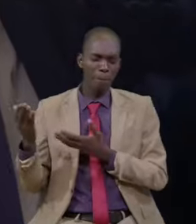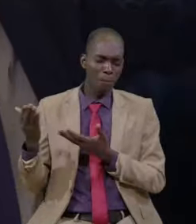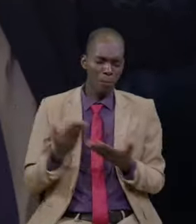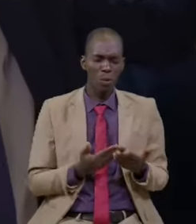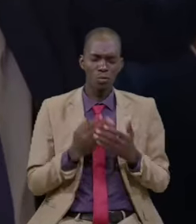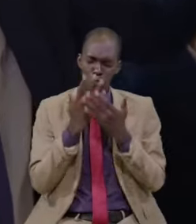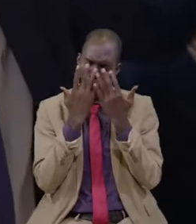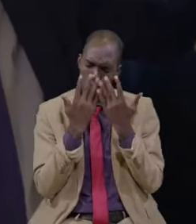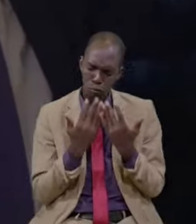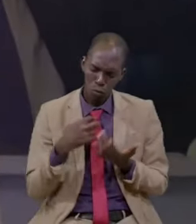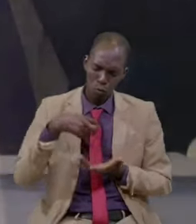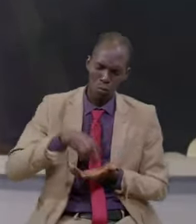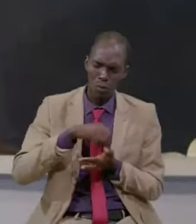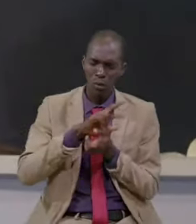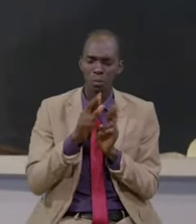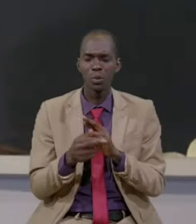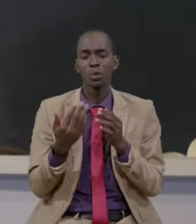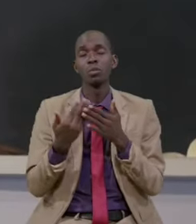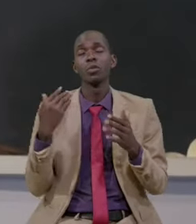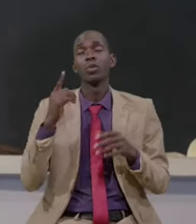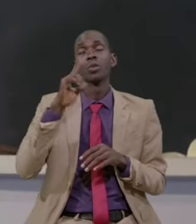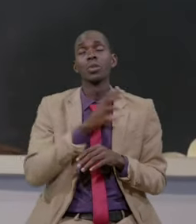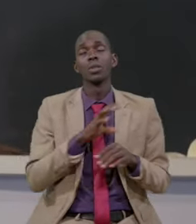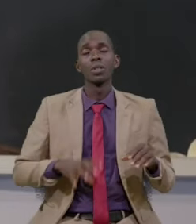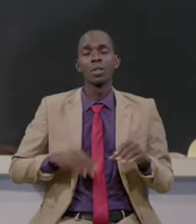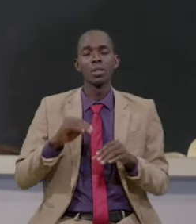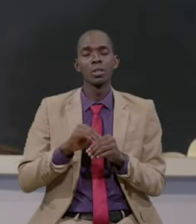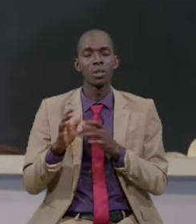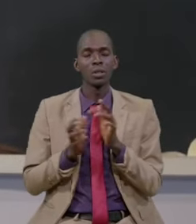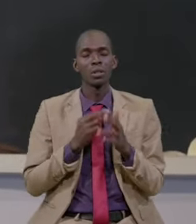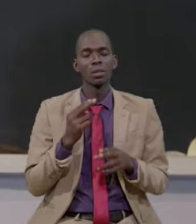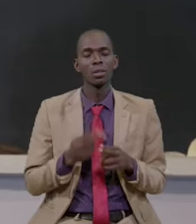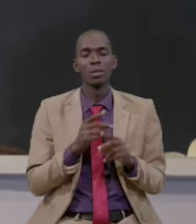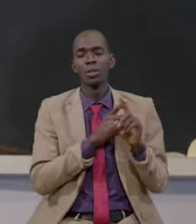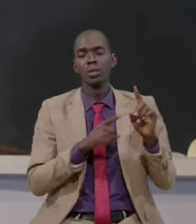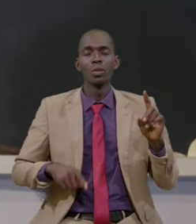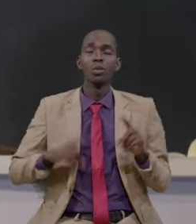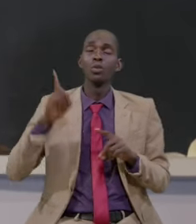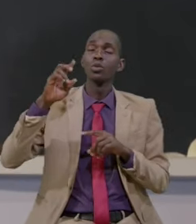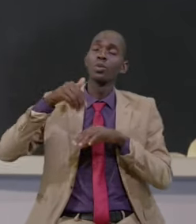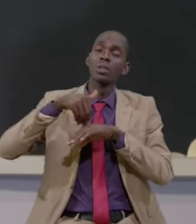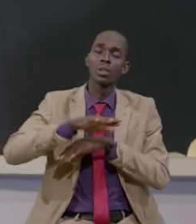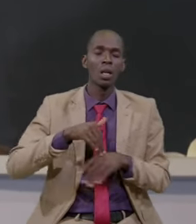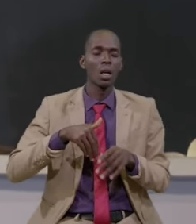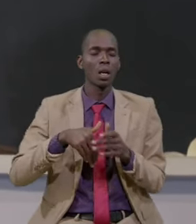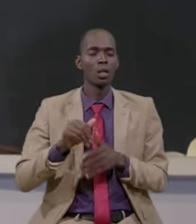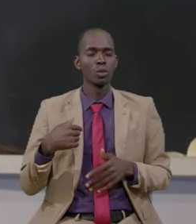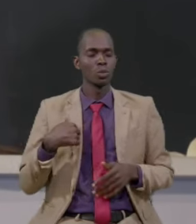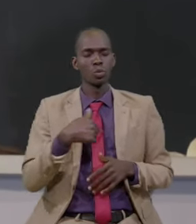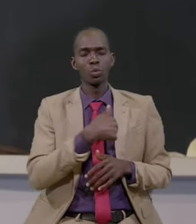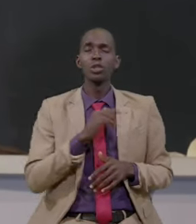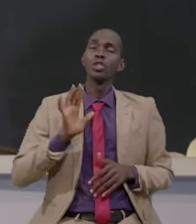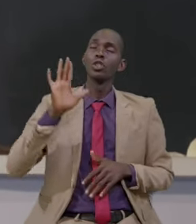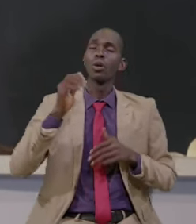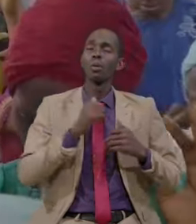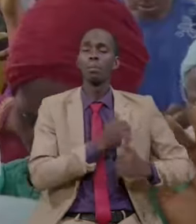au Seigneur au nom de Jésus. Seigneur, tu envoies ton armée. Une grande